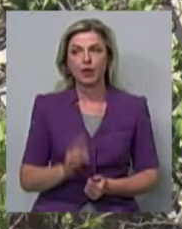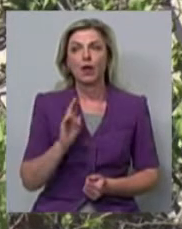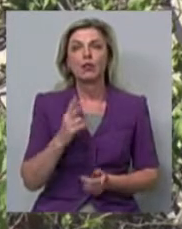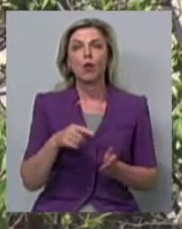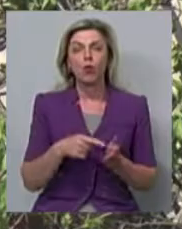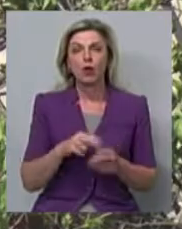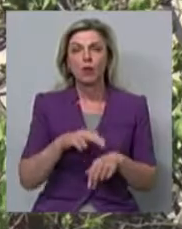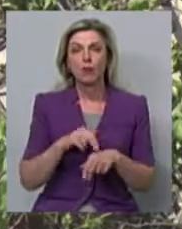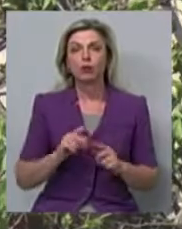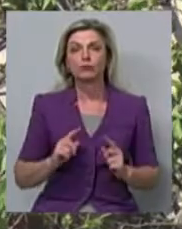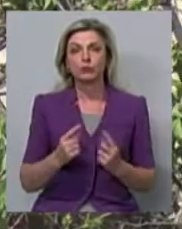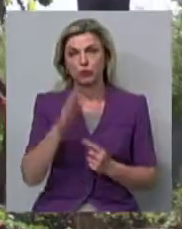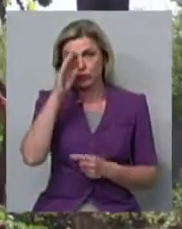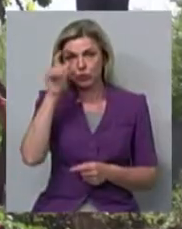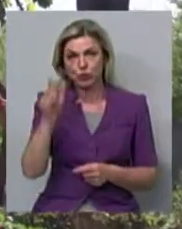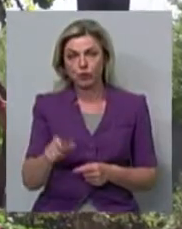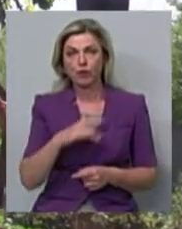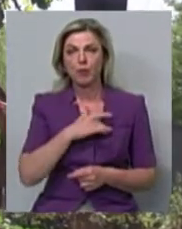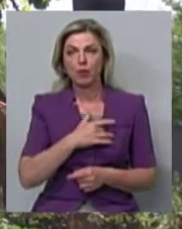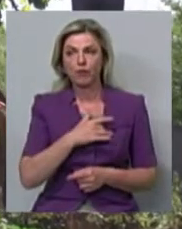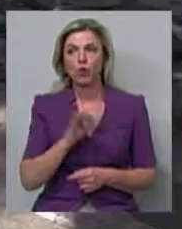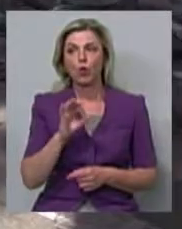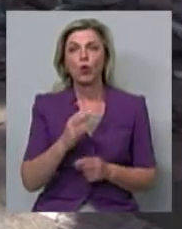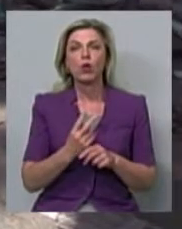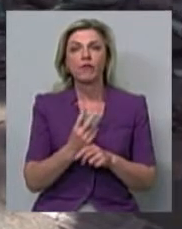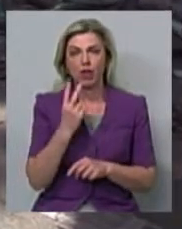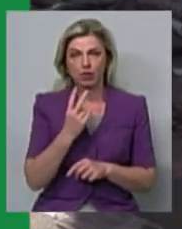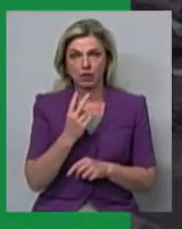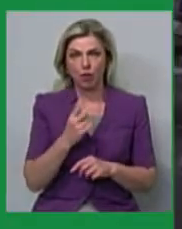поліцейські затримали чоловіка, якого підозрюють у подвійному вбивстві.